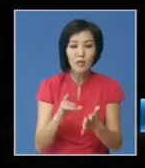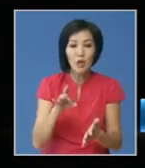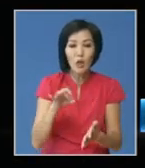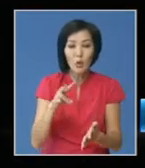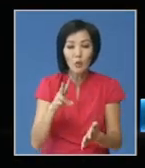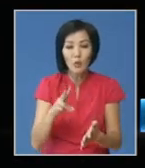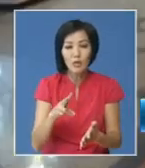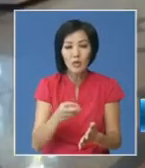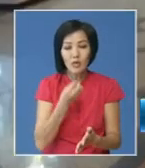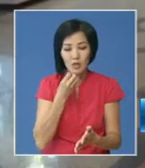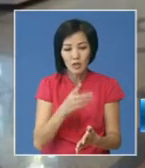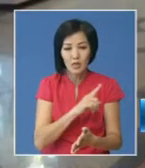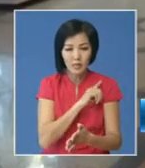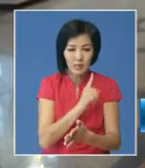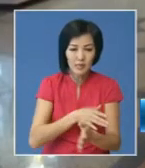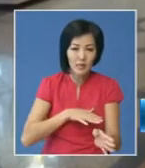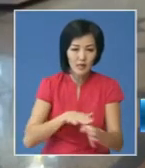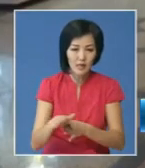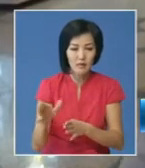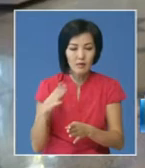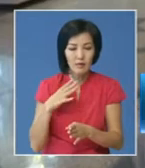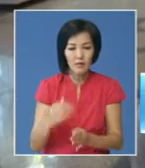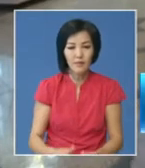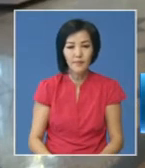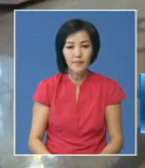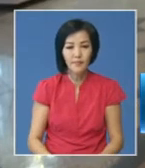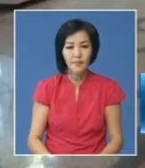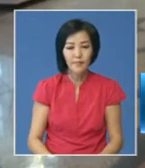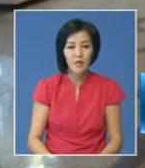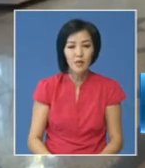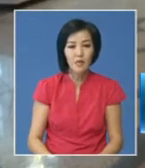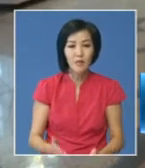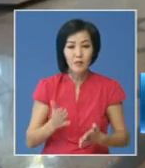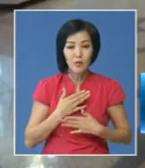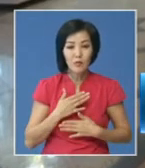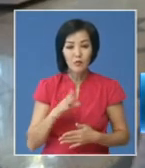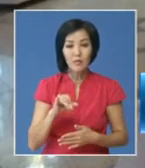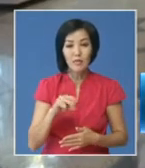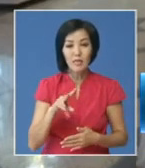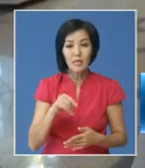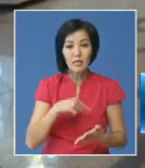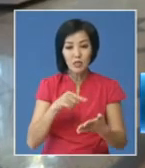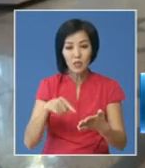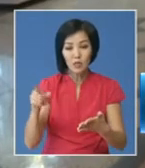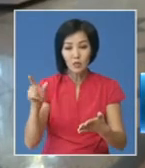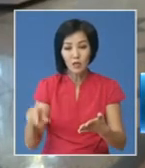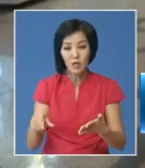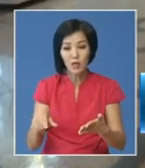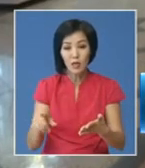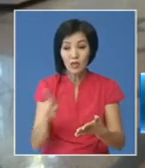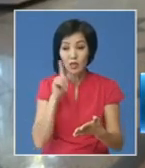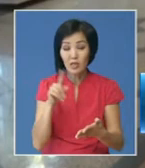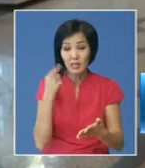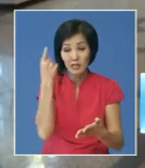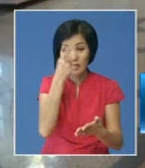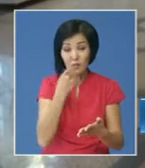тұрып сомдап шықты. «Ілияс» жансүгіровтің жас кезіне ұқсайды екенсіз. Дөң мұрында деп айтады ғой. Менің мұрным да түр келбетімде бәрі ұқсастық болғаннан кейін режиссер өзі